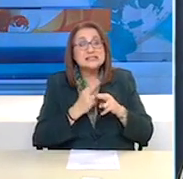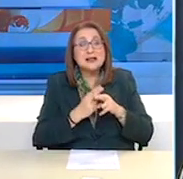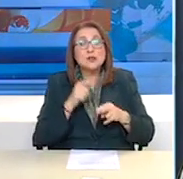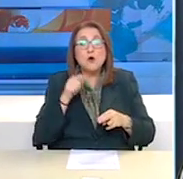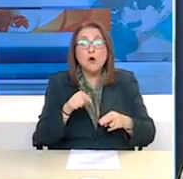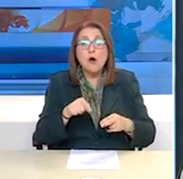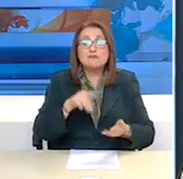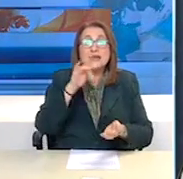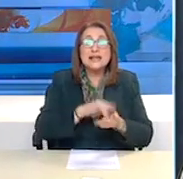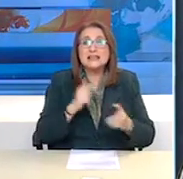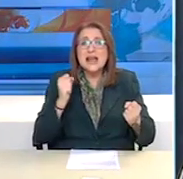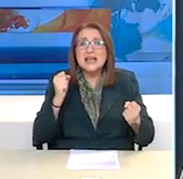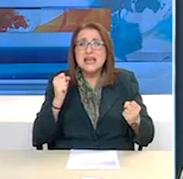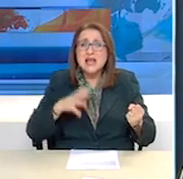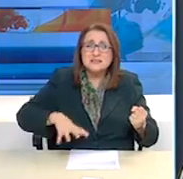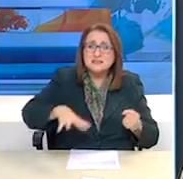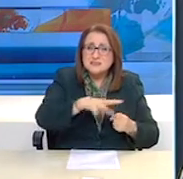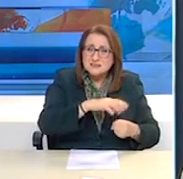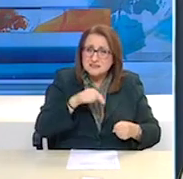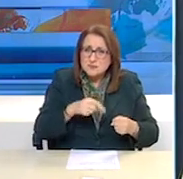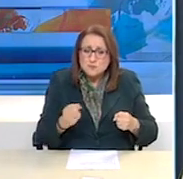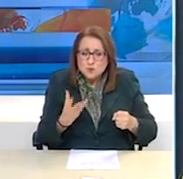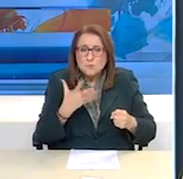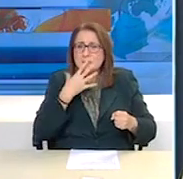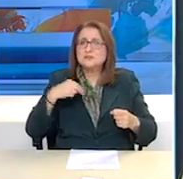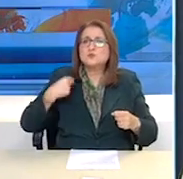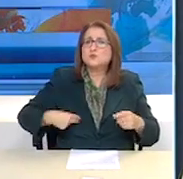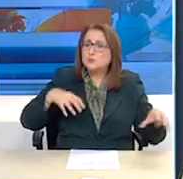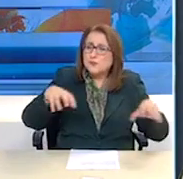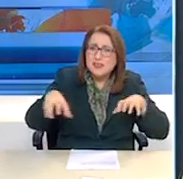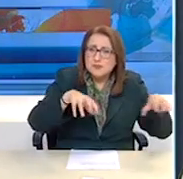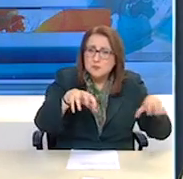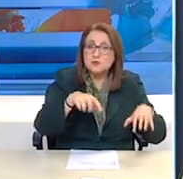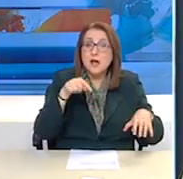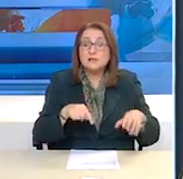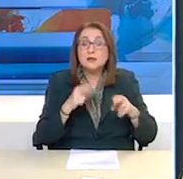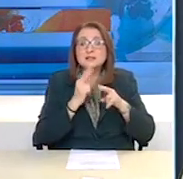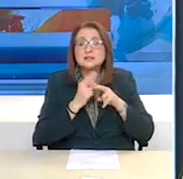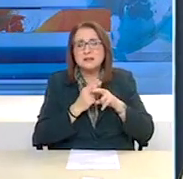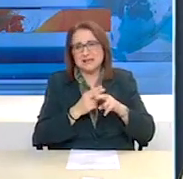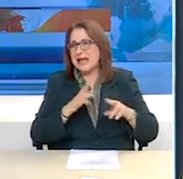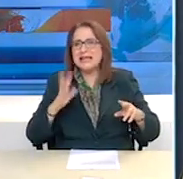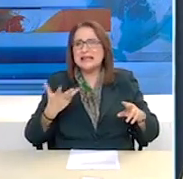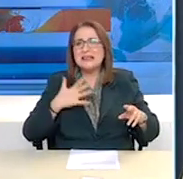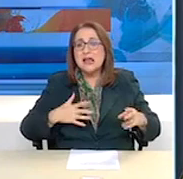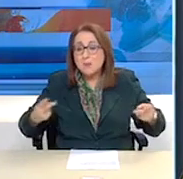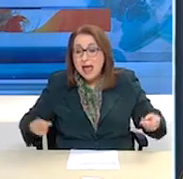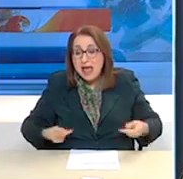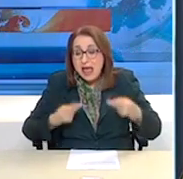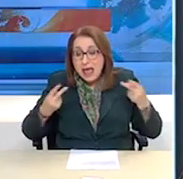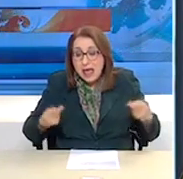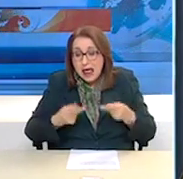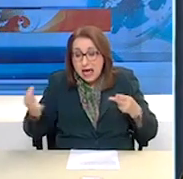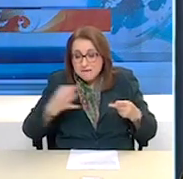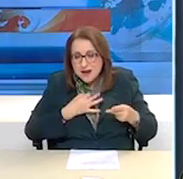διαχείριση για τον κορονοϊό, διότι θέλουμε πράγματι τα ήπια και μέτρια περιστατικά να μην πηγαίνουν στο